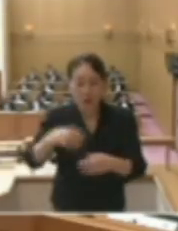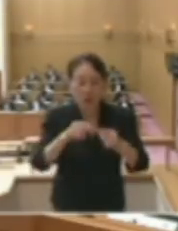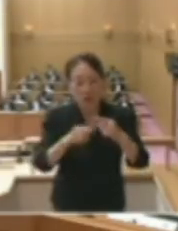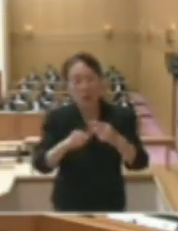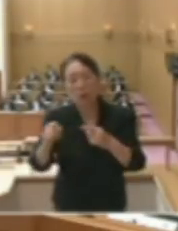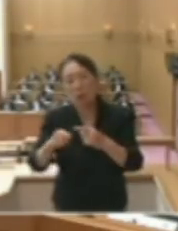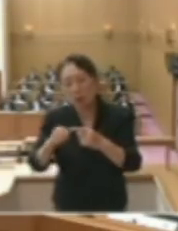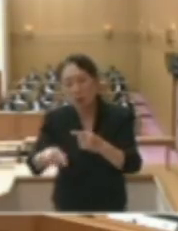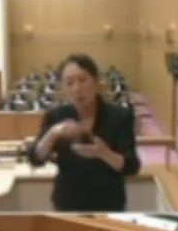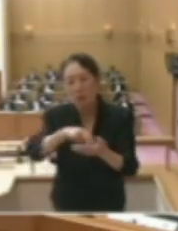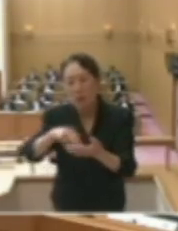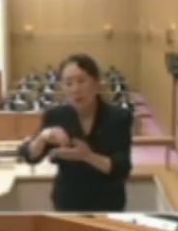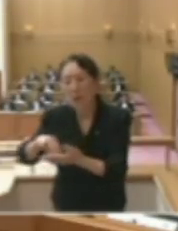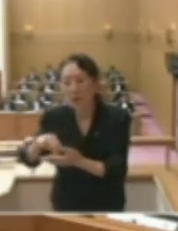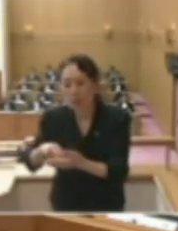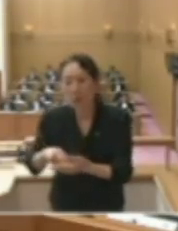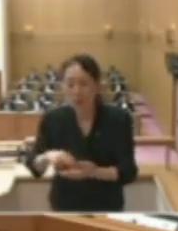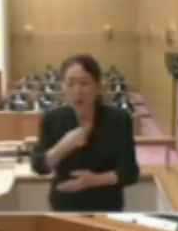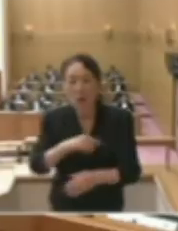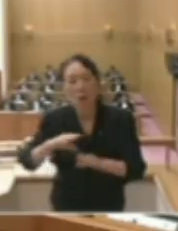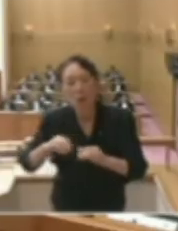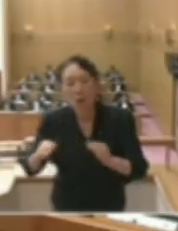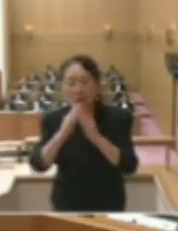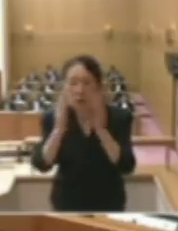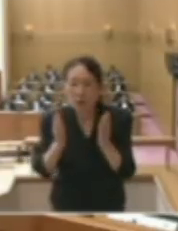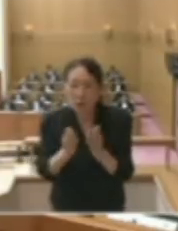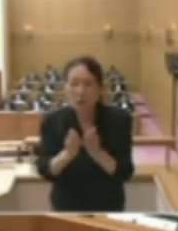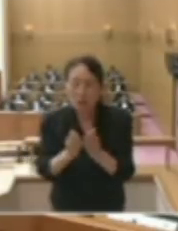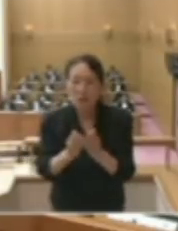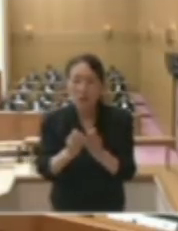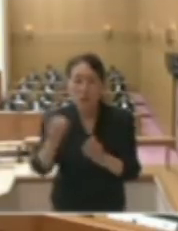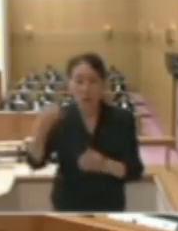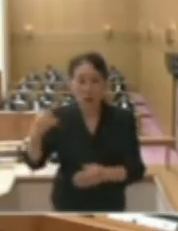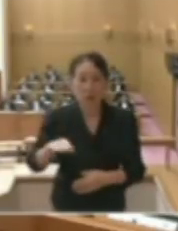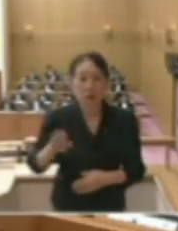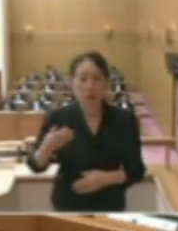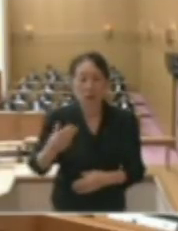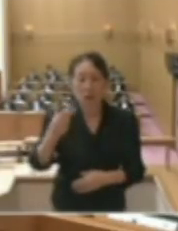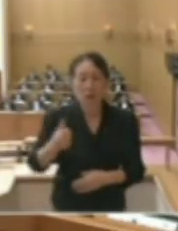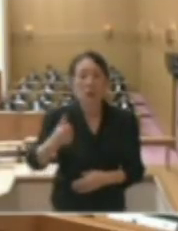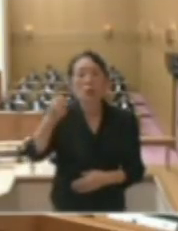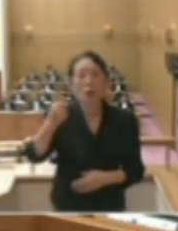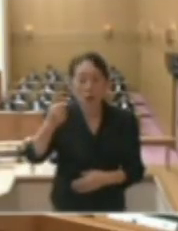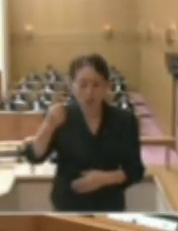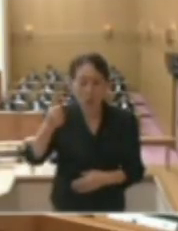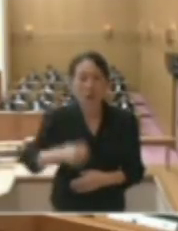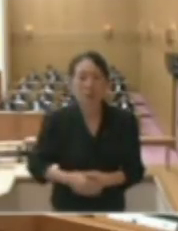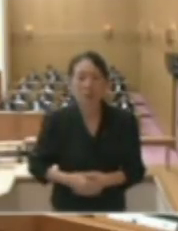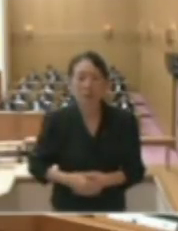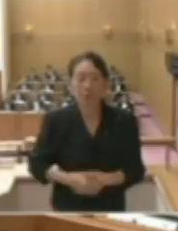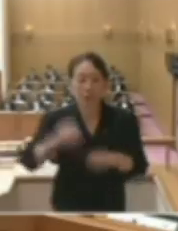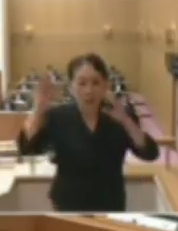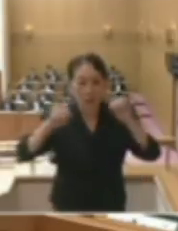に手が届く、思いやり、すべてそうなんじゃありませんか。そしたらまた市長は、今まで戦略情報発信いっぱ